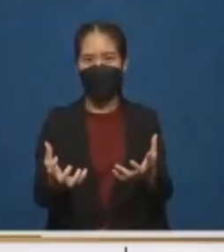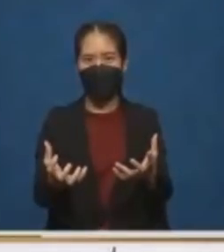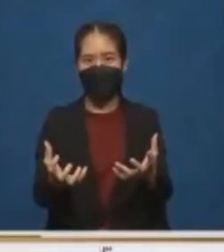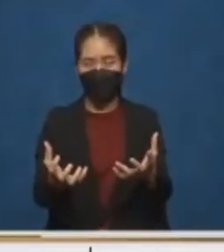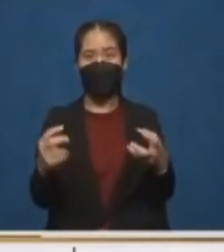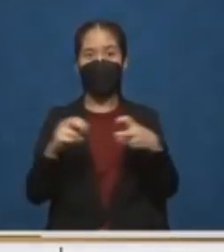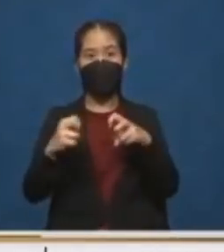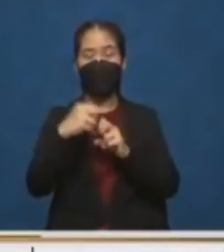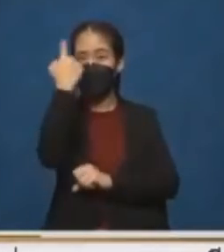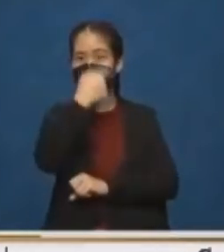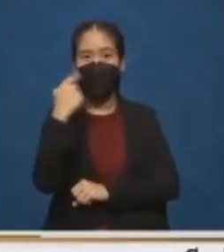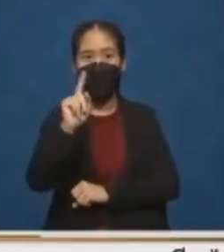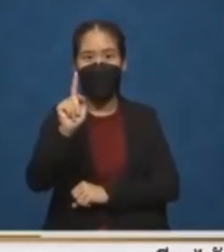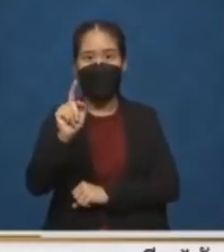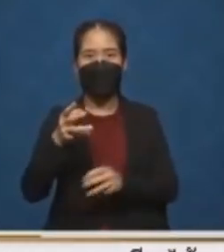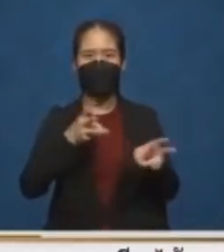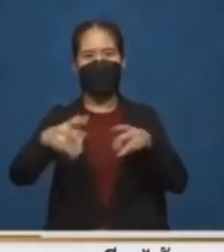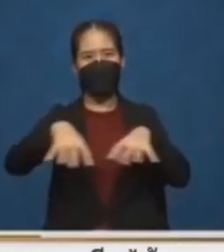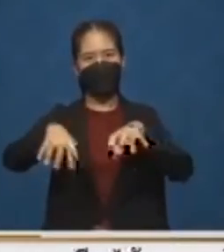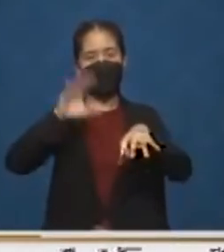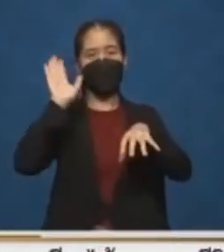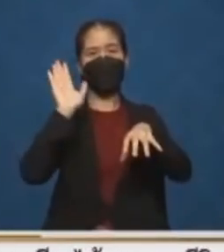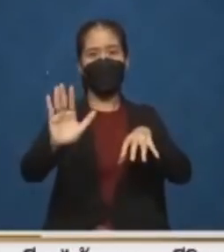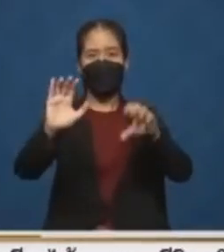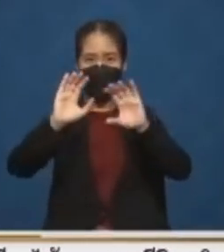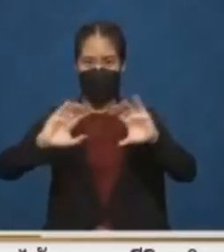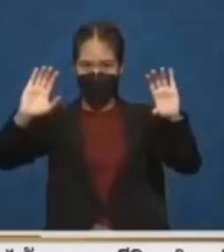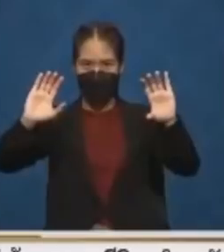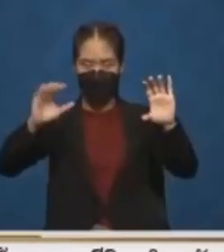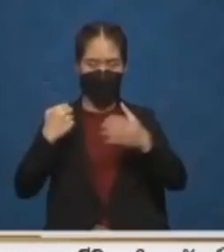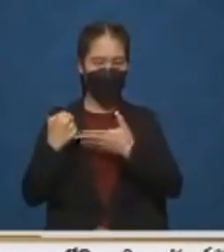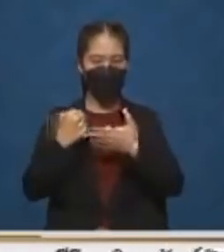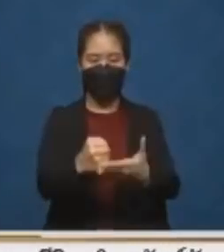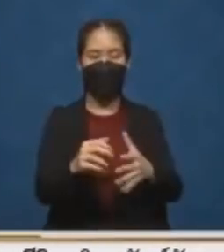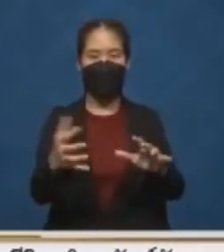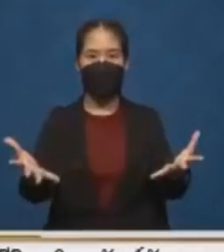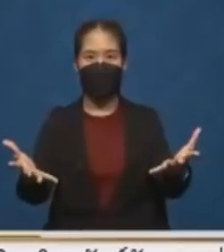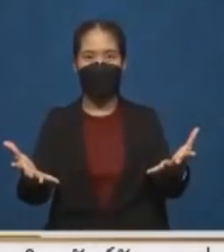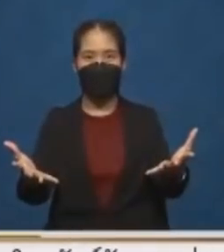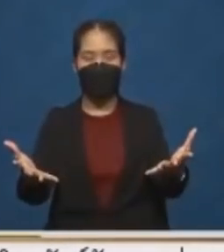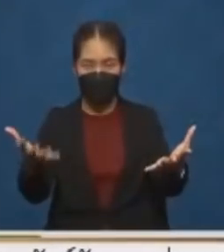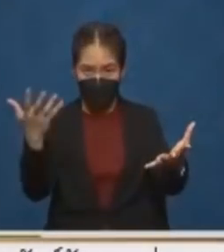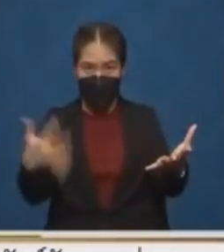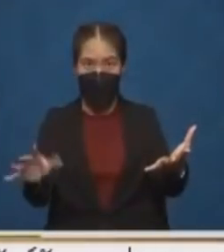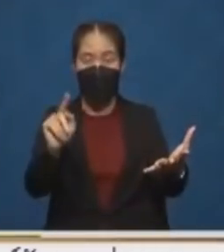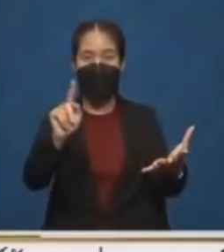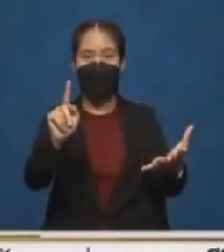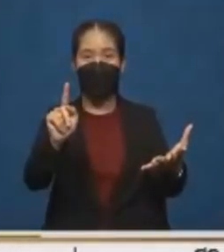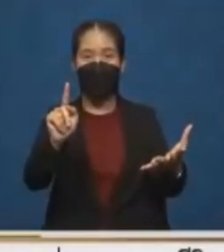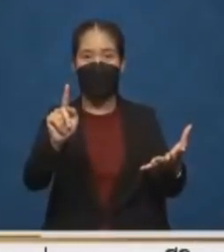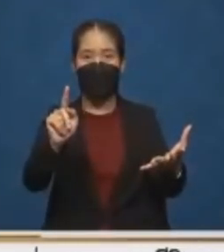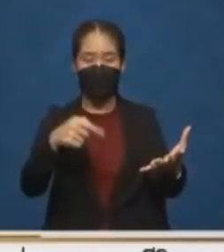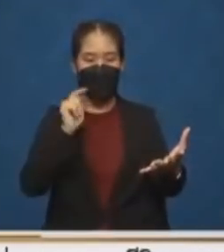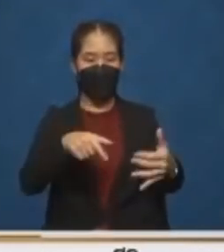ริษาแลสัการที่ผิดภาของท่านนอกจากท่ไม่ช่วยเขาแล้วท่านยังthoodจกันไมให้เขา